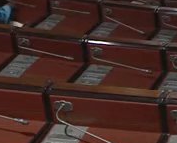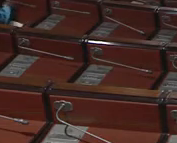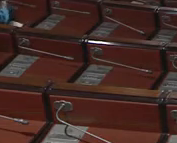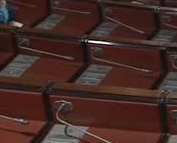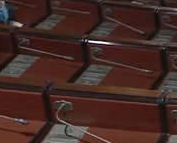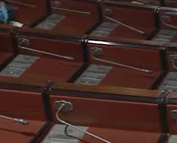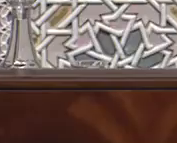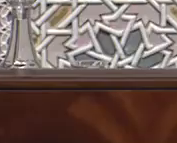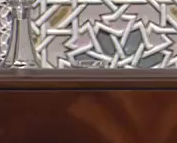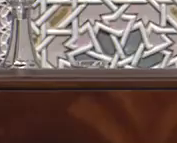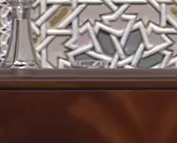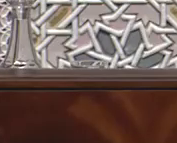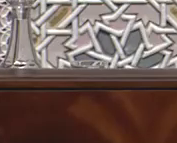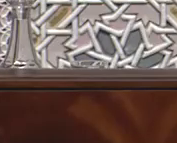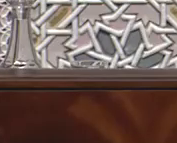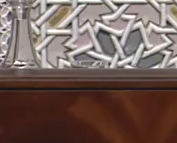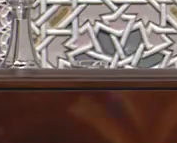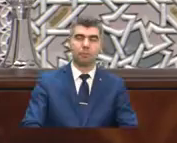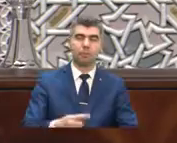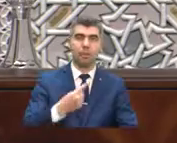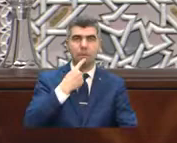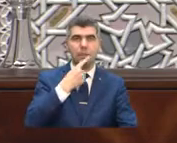الرحمن الرحيم، افتتحت الجلسة.